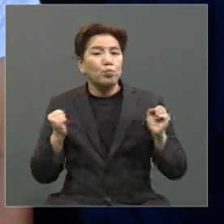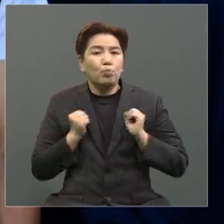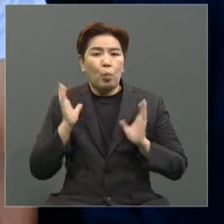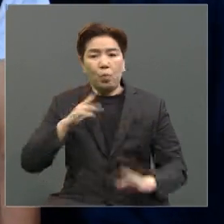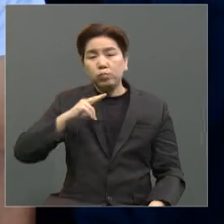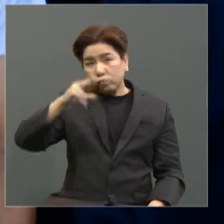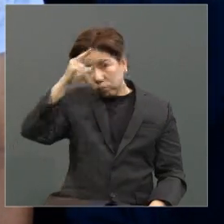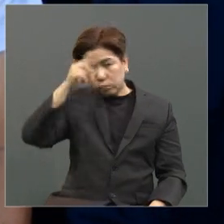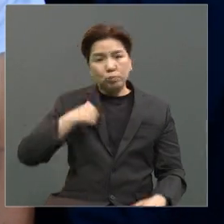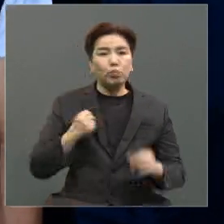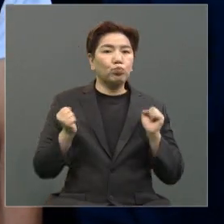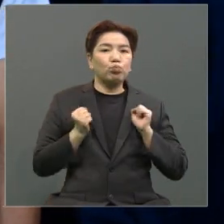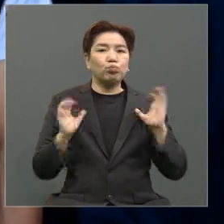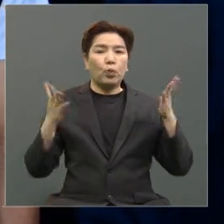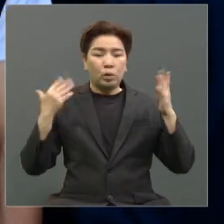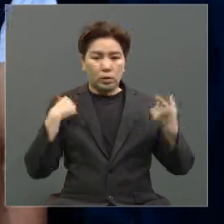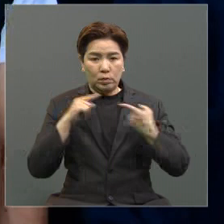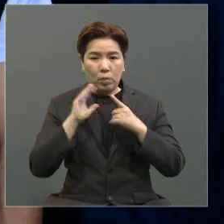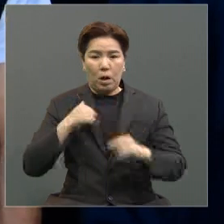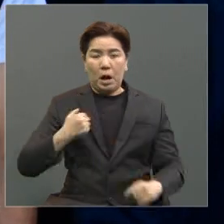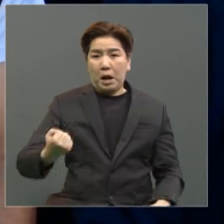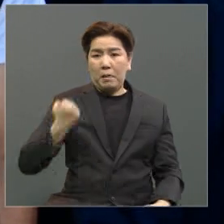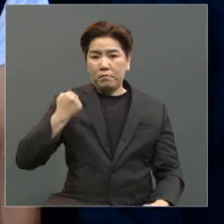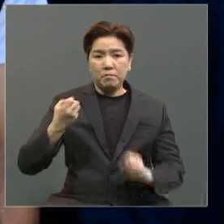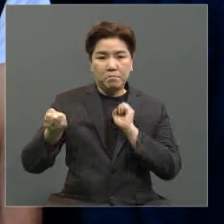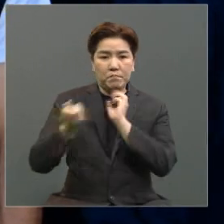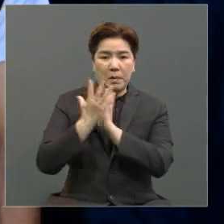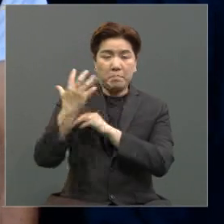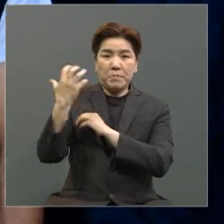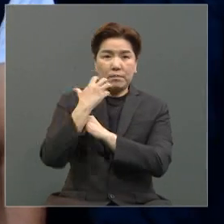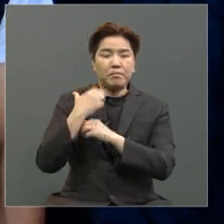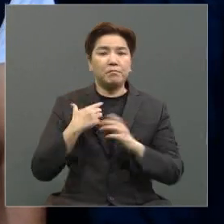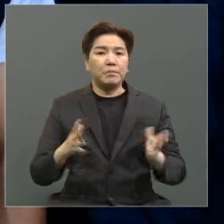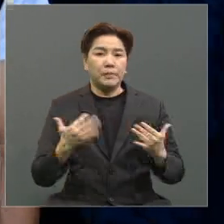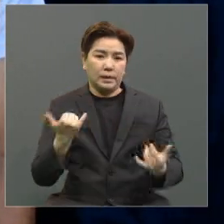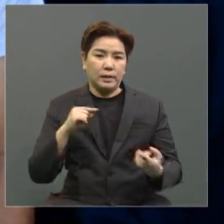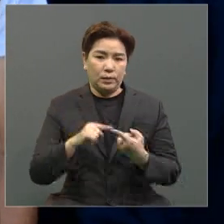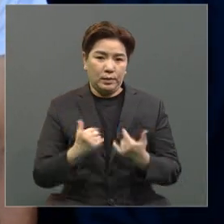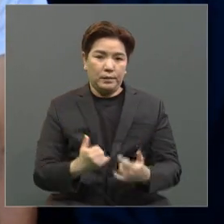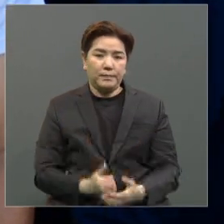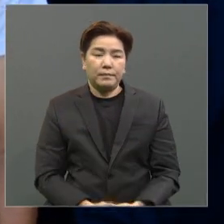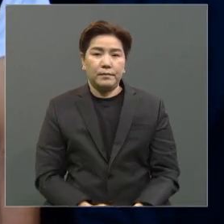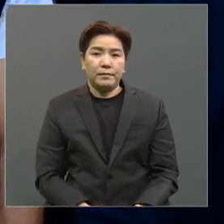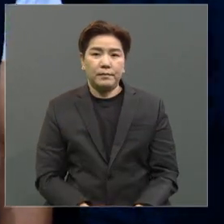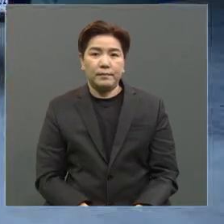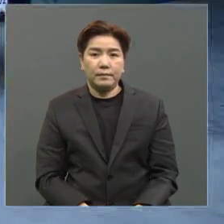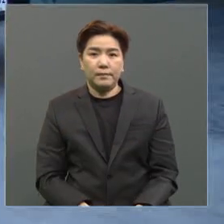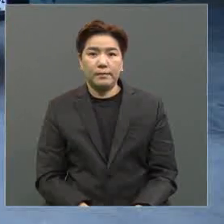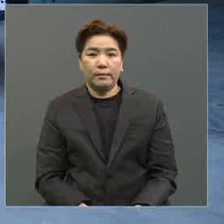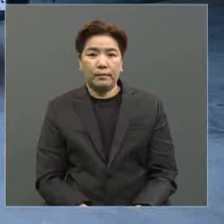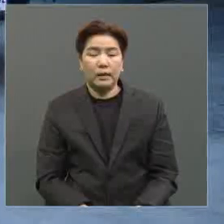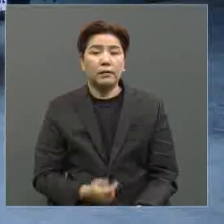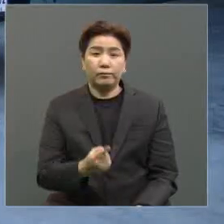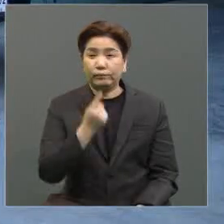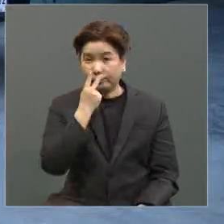อิทธิพลหรือผู้ที่จะใช้อำนาจรัฐเข้ามาบีบบังคับเราได้เลยนะครับทีนี้